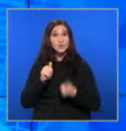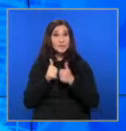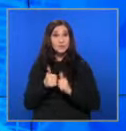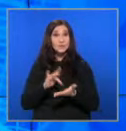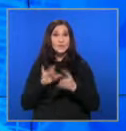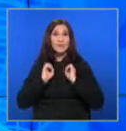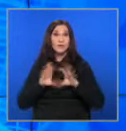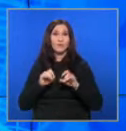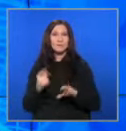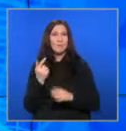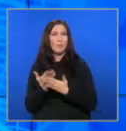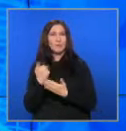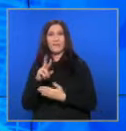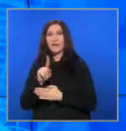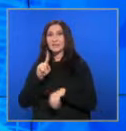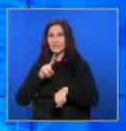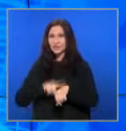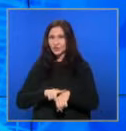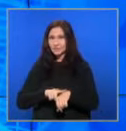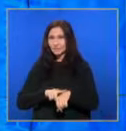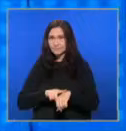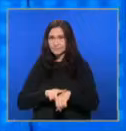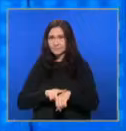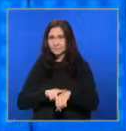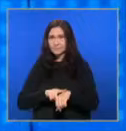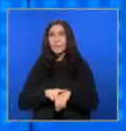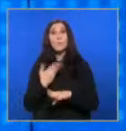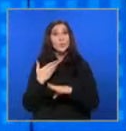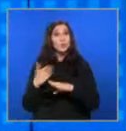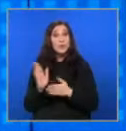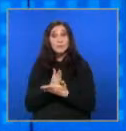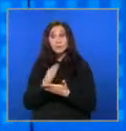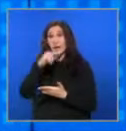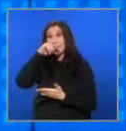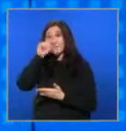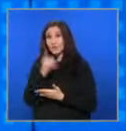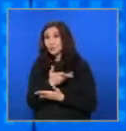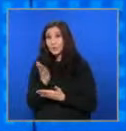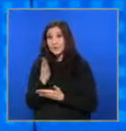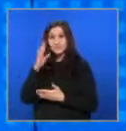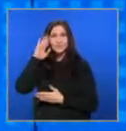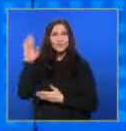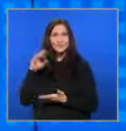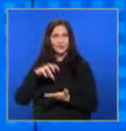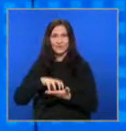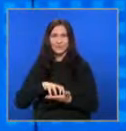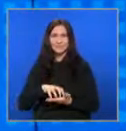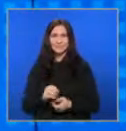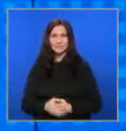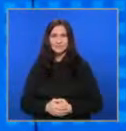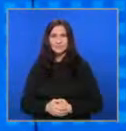Още спорт в централната ни емисия малко преди 21 часа. Продължаваме да споделяме важното с вас. Довиждане от екипа ни.